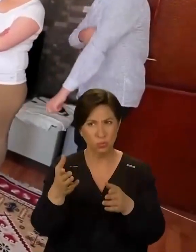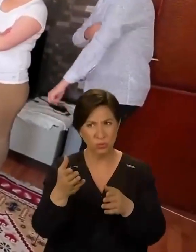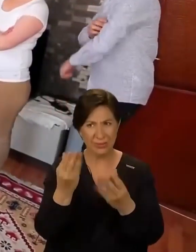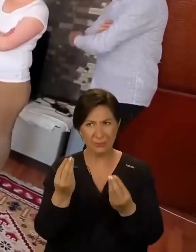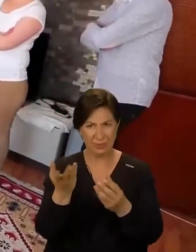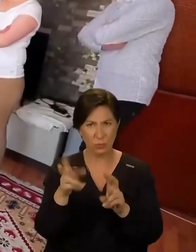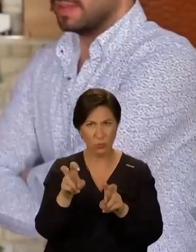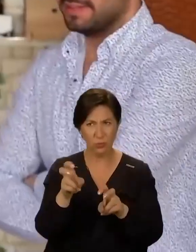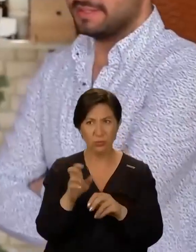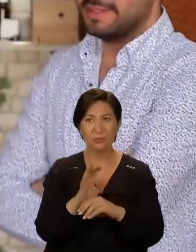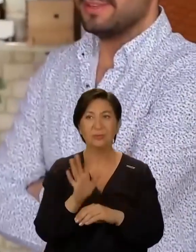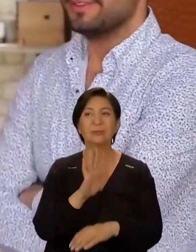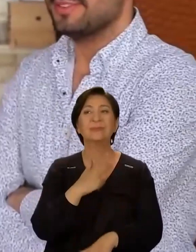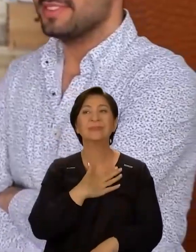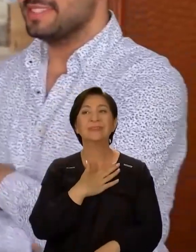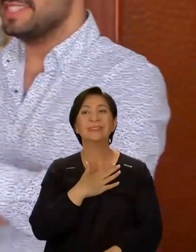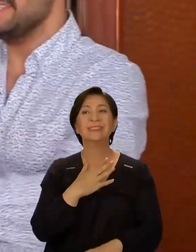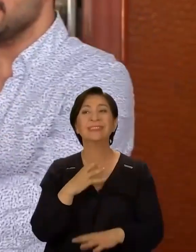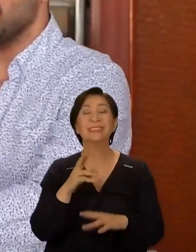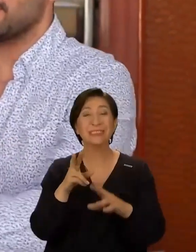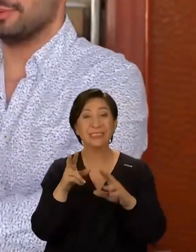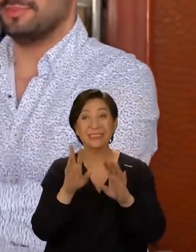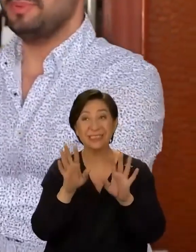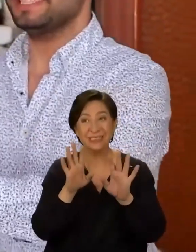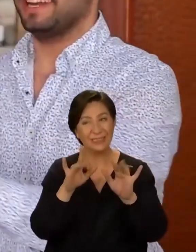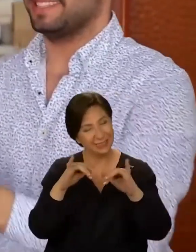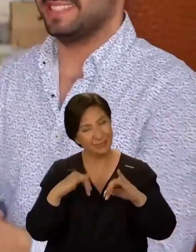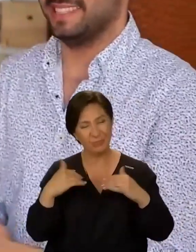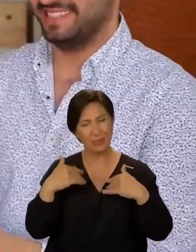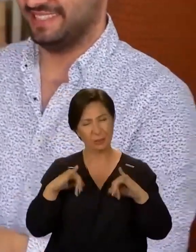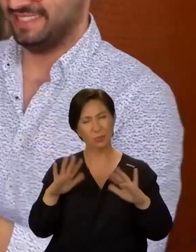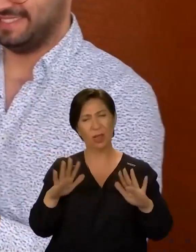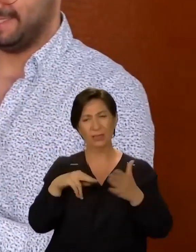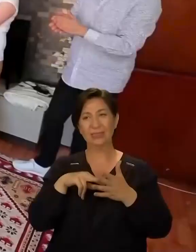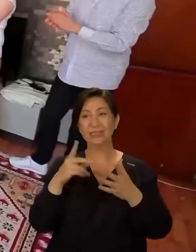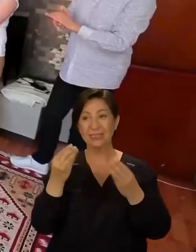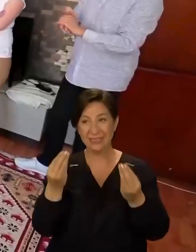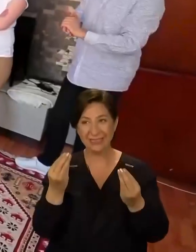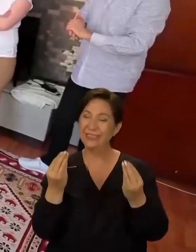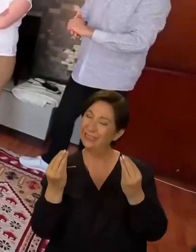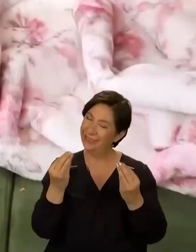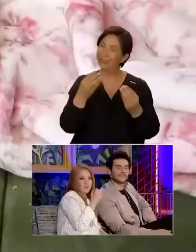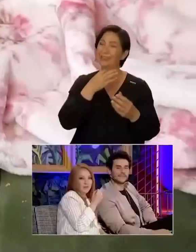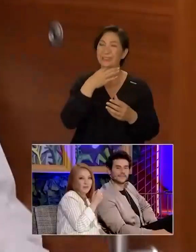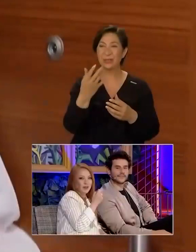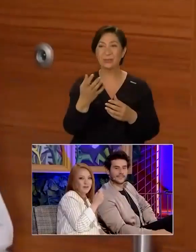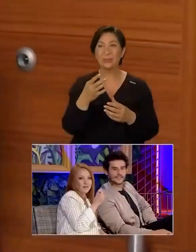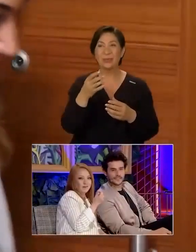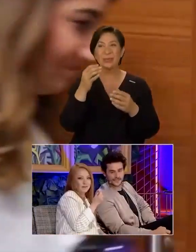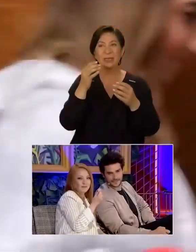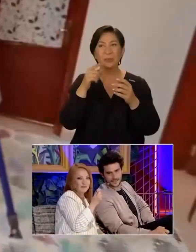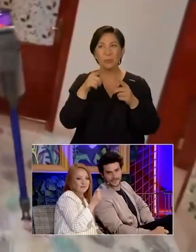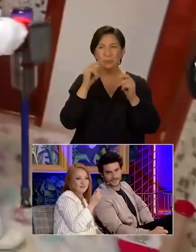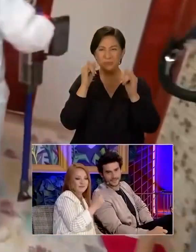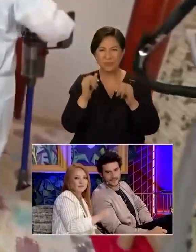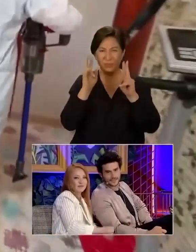Yok gerçekten ciddi söylüyorum. Oturun. Nasılsınız? Siz rahat olun. Teşekkür ederim. Sağ olun. Siz nasılsınız? Biz deyiz. Pis hali